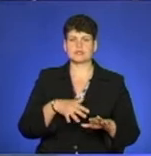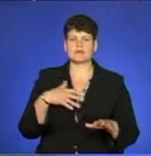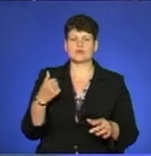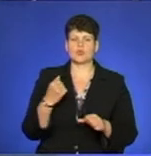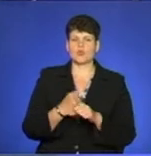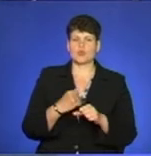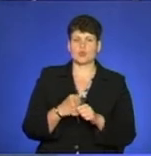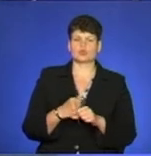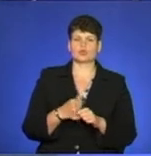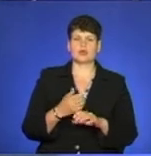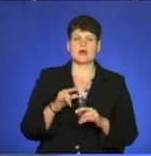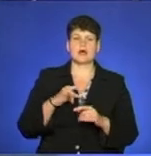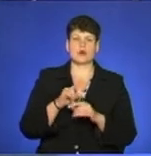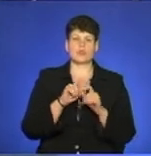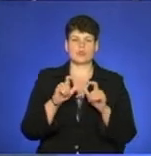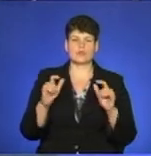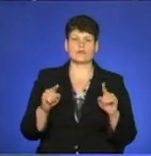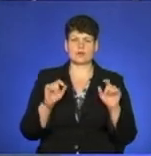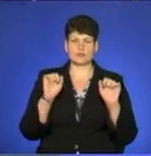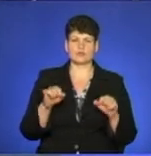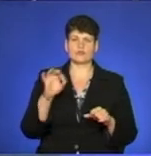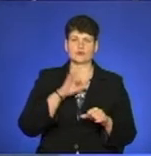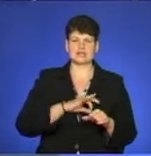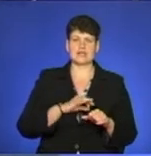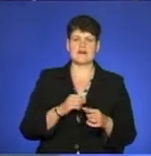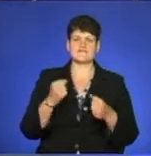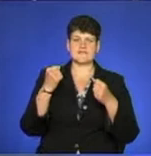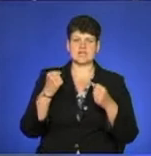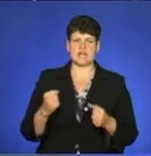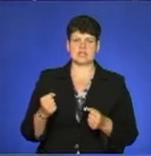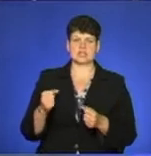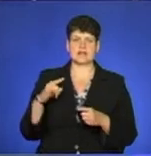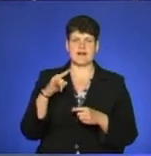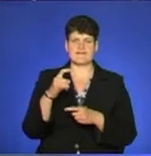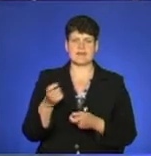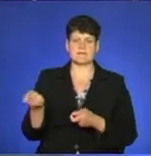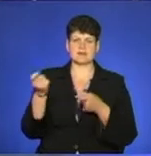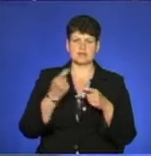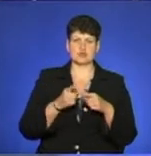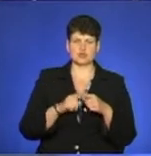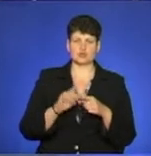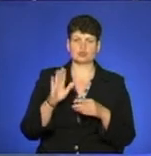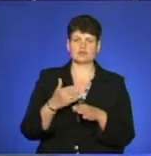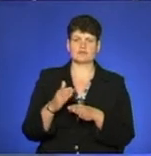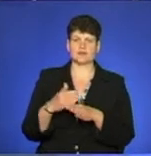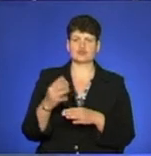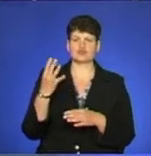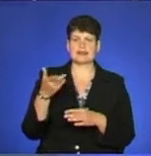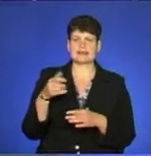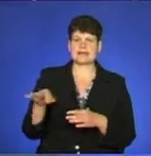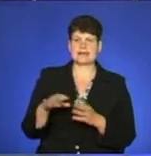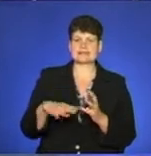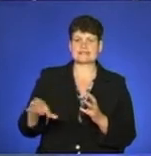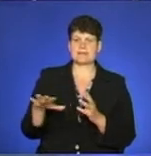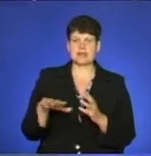Керівництво Тернопільщини готове використовувати литовище і для вантажних авіаперевезень. Для цього додатково буде виділено 4 гектари землі